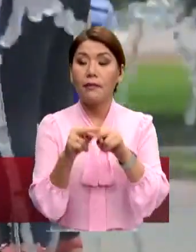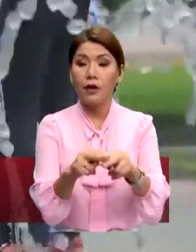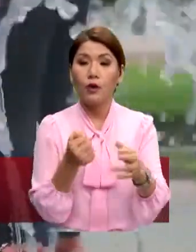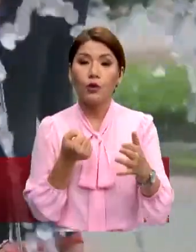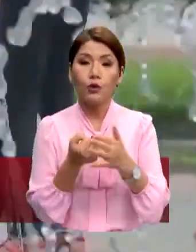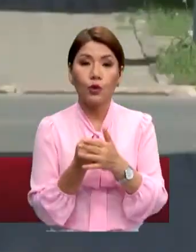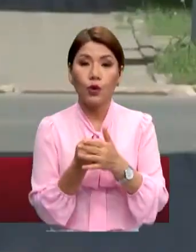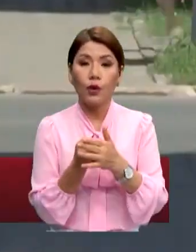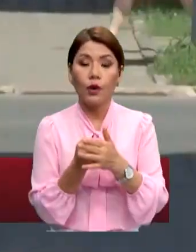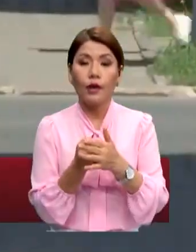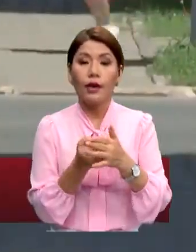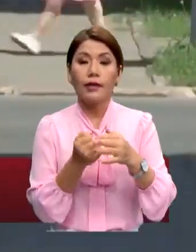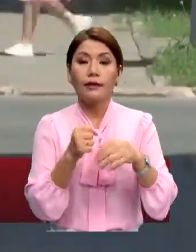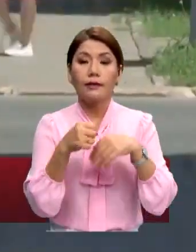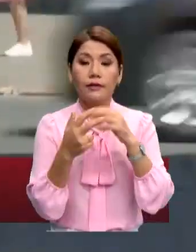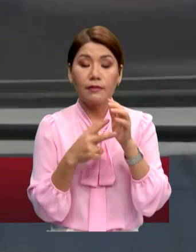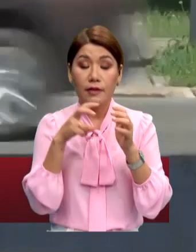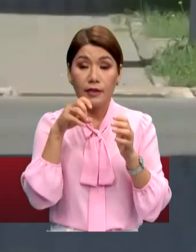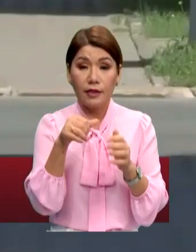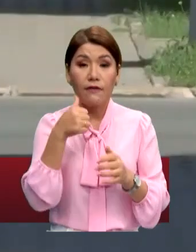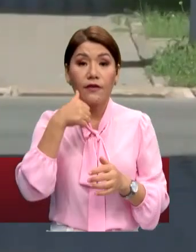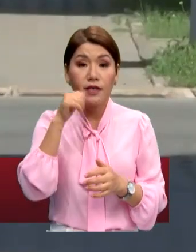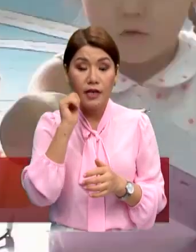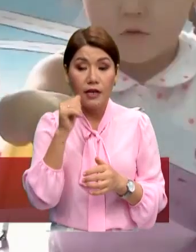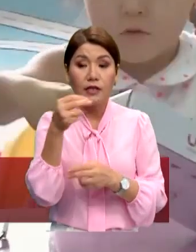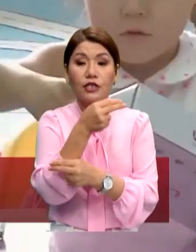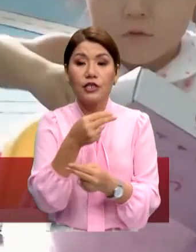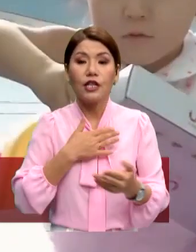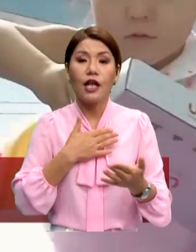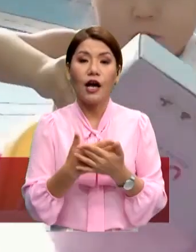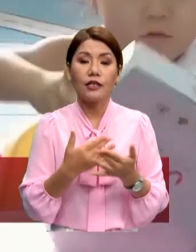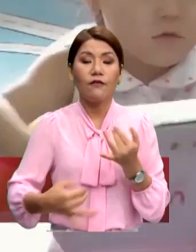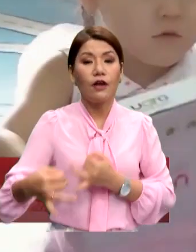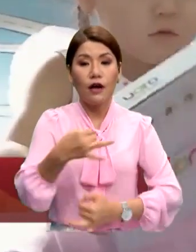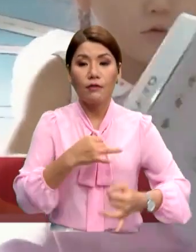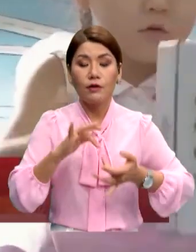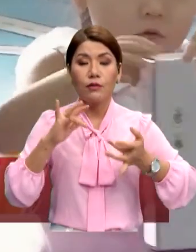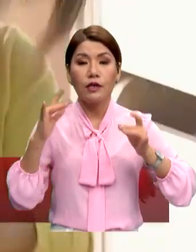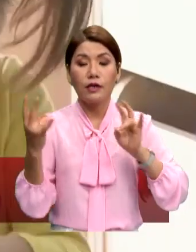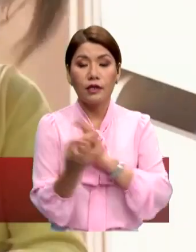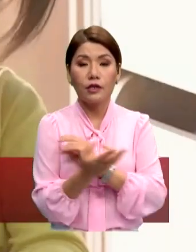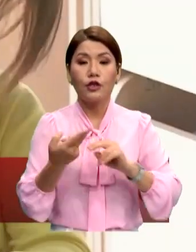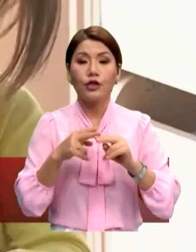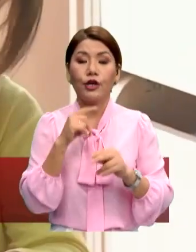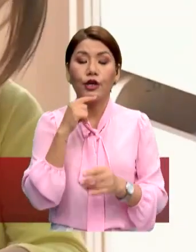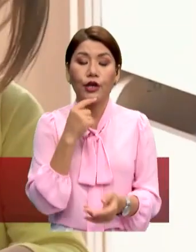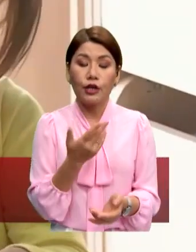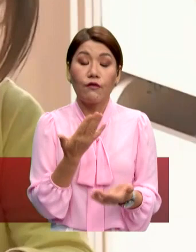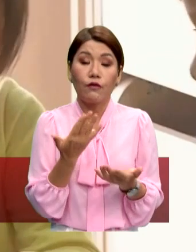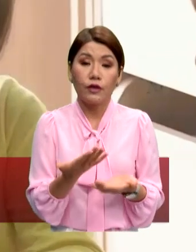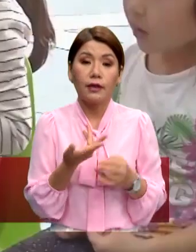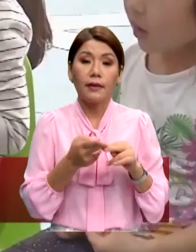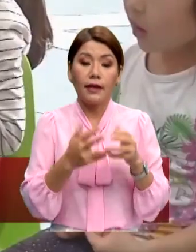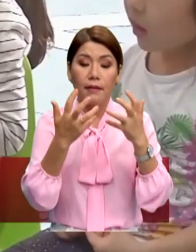до достижения совершеннолетия. Со вчерашнего дня эта тема активно обсуждается и среди экономистов. И вот некоторые из